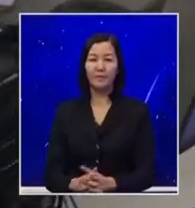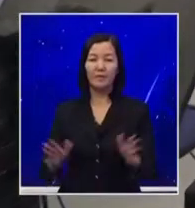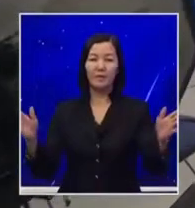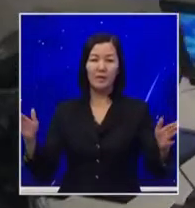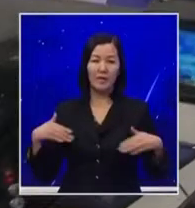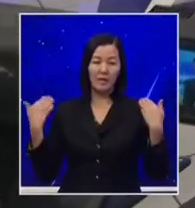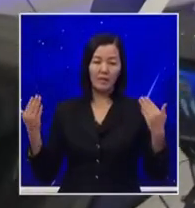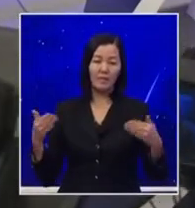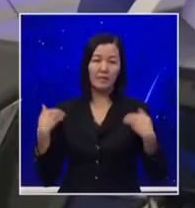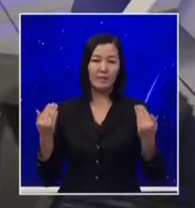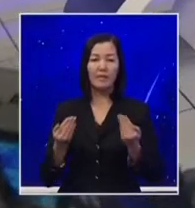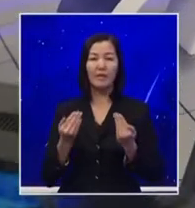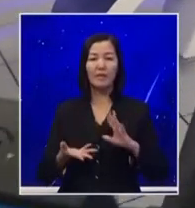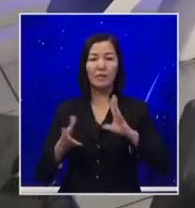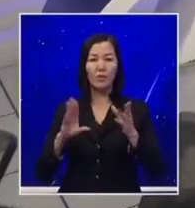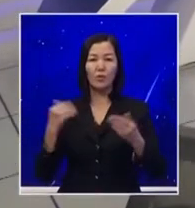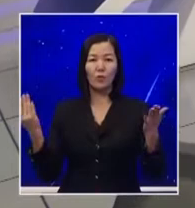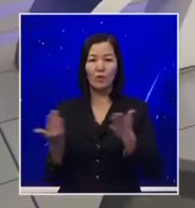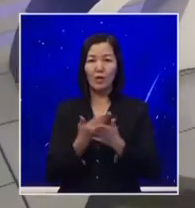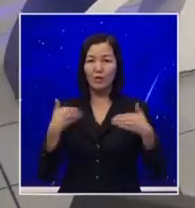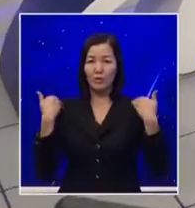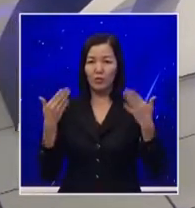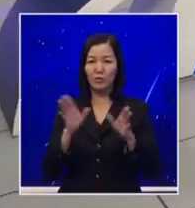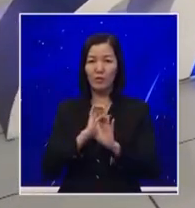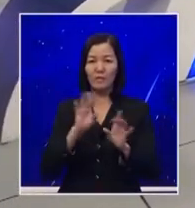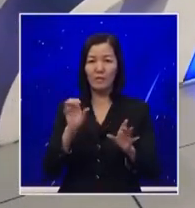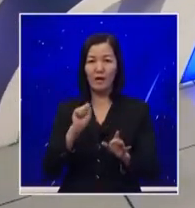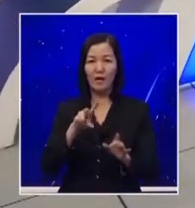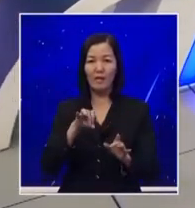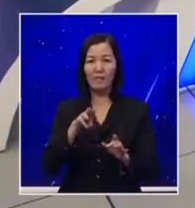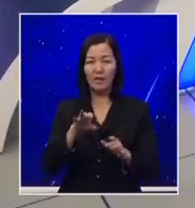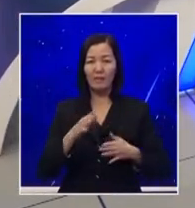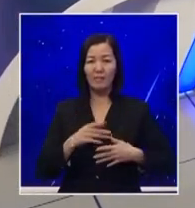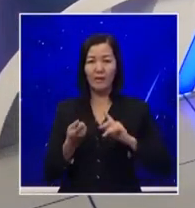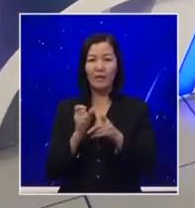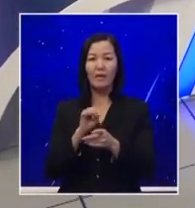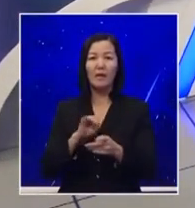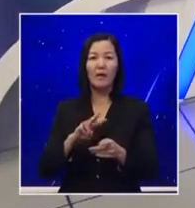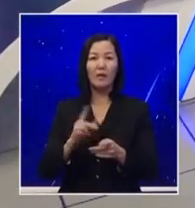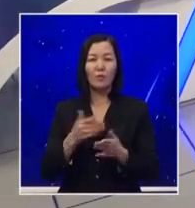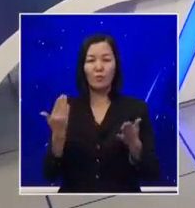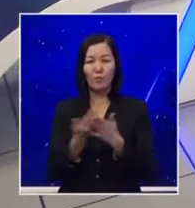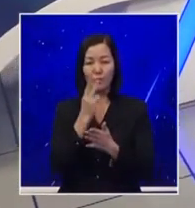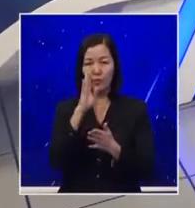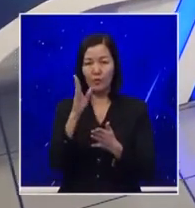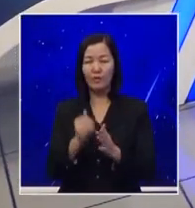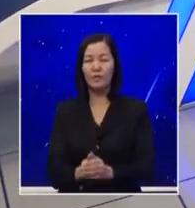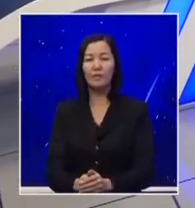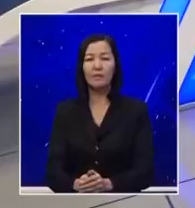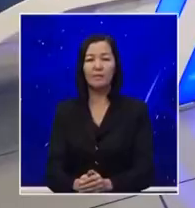Кеш шары қадырменді көрермен тікелей эфирде қорытынды жаңалықтар студияда Алмат Хамид сурда дұрмада Айгүл Жұмашқызы бүгін